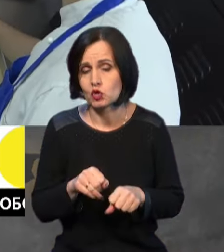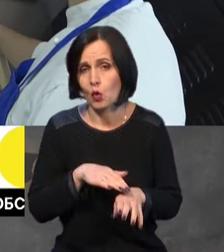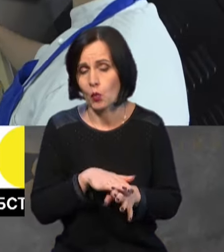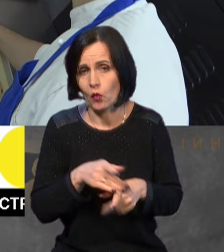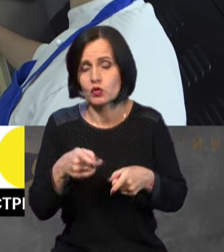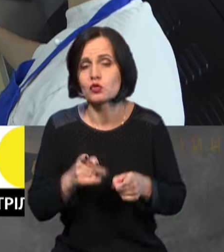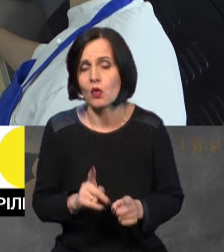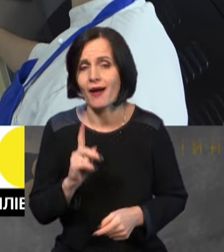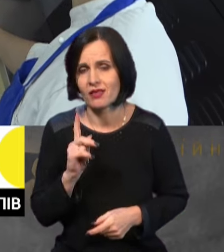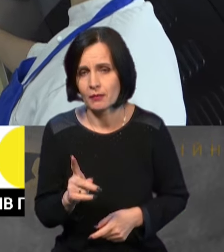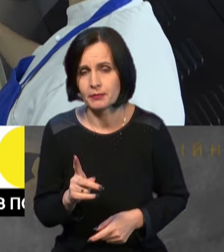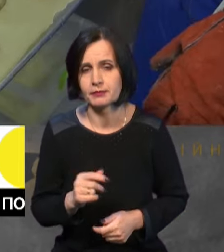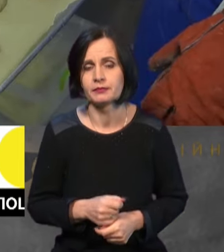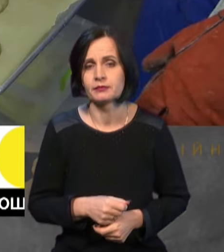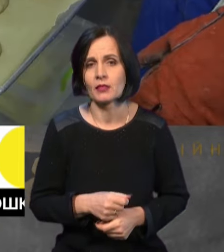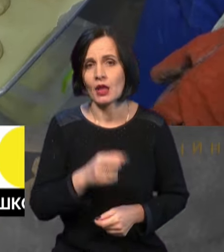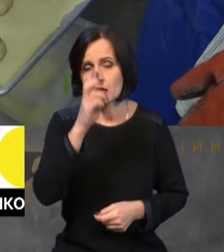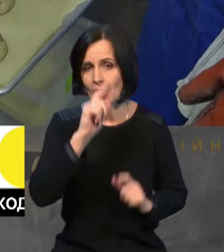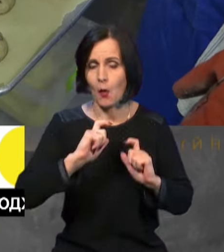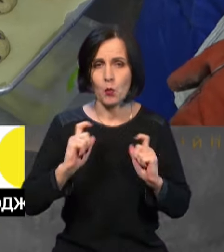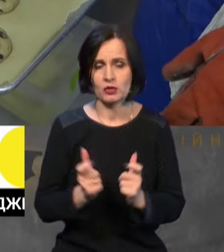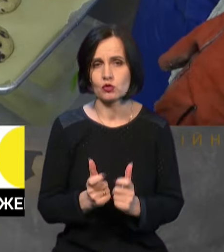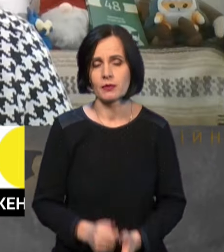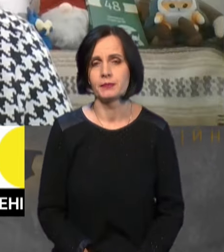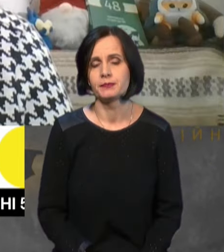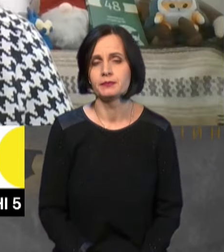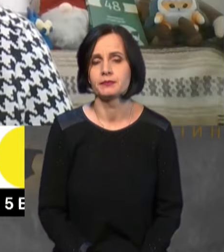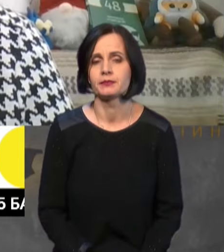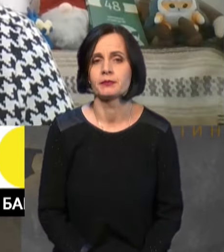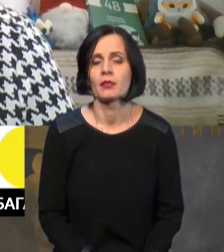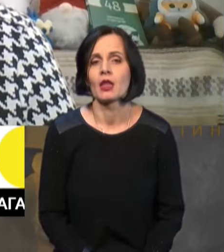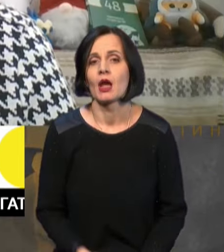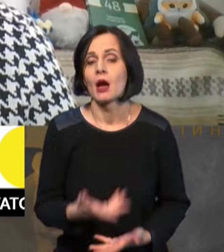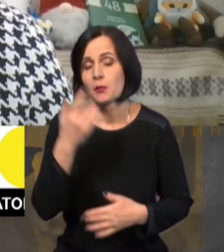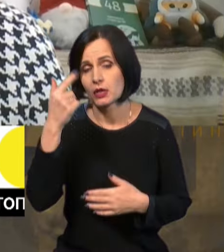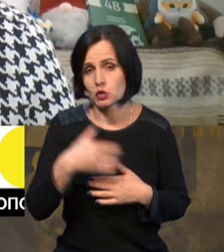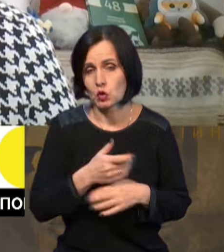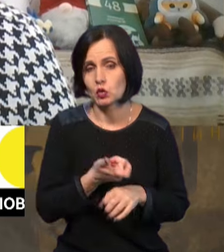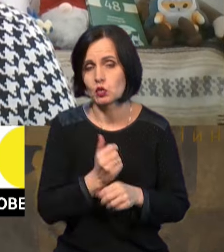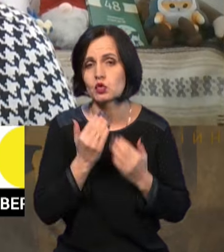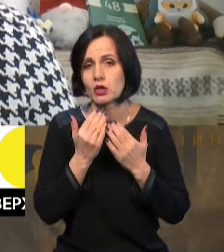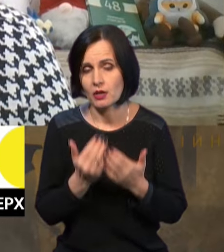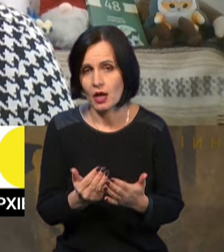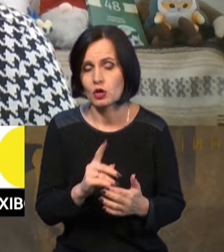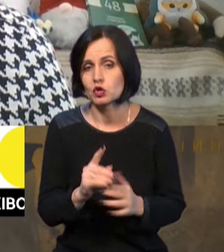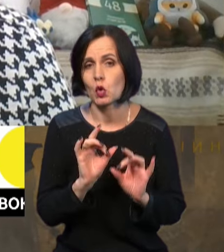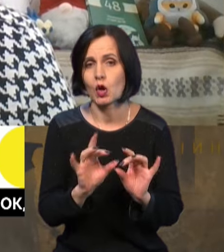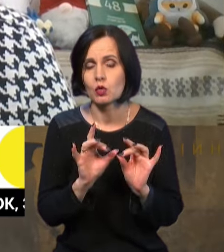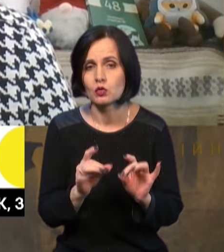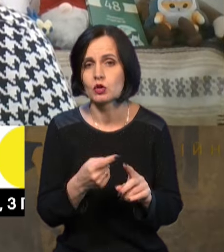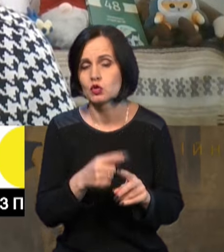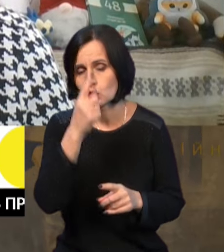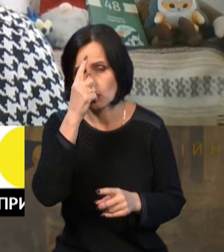Але держава обмежує. Пані Тетяно, ми зрозуміли. Дуже дякуємо вам за те, що розповіли нам ось